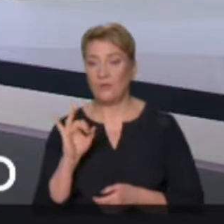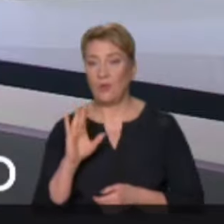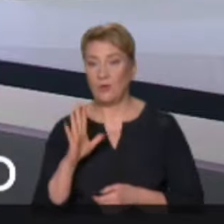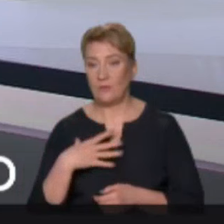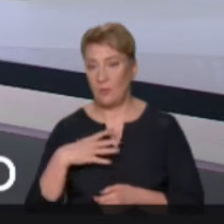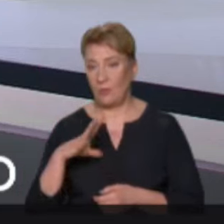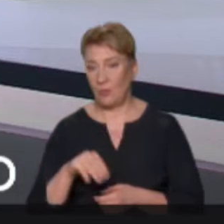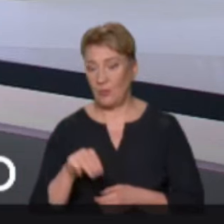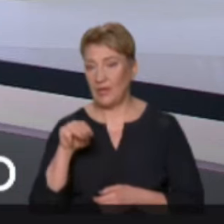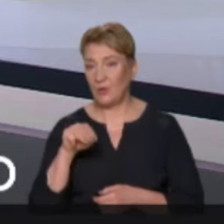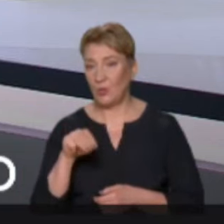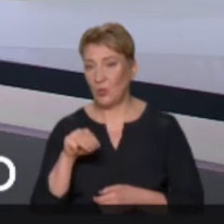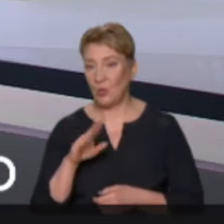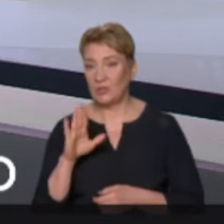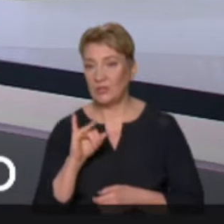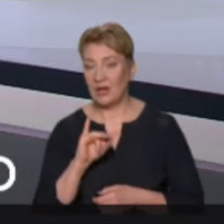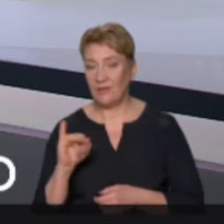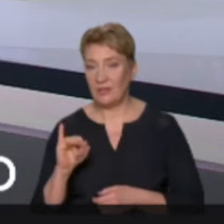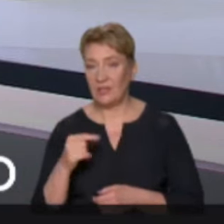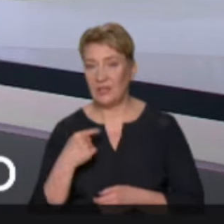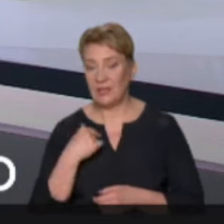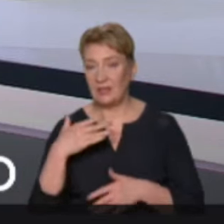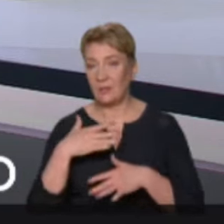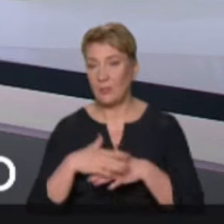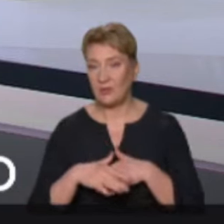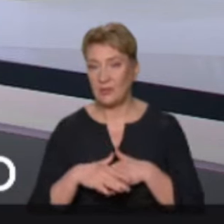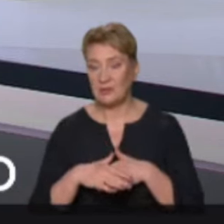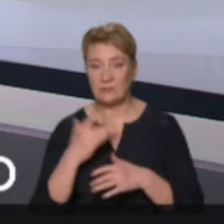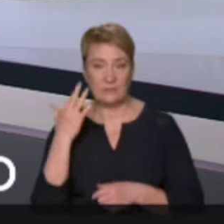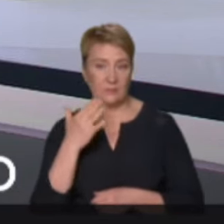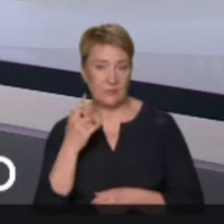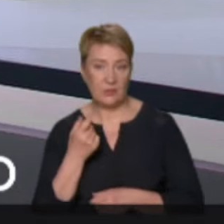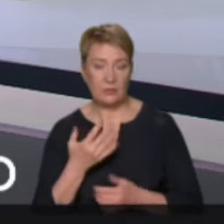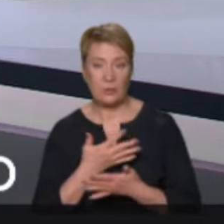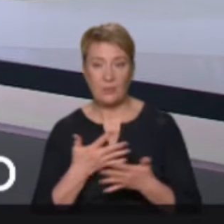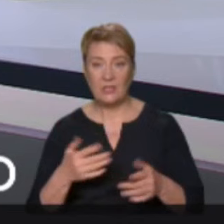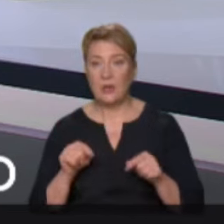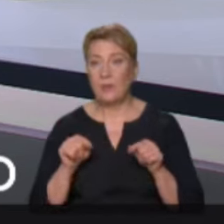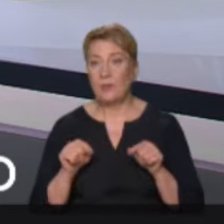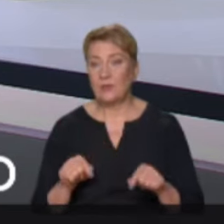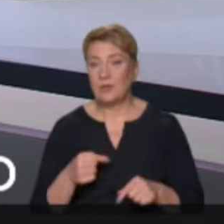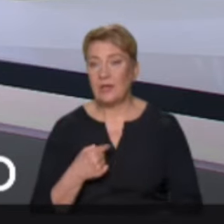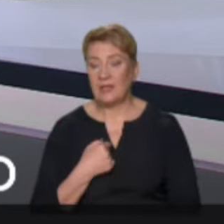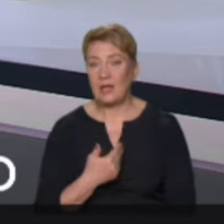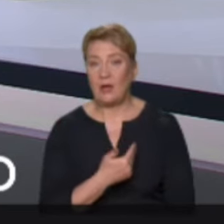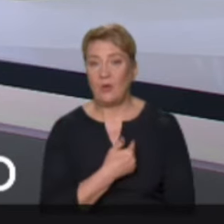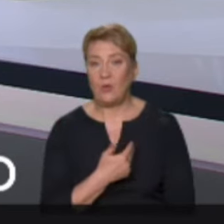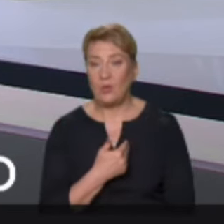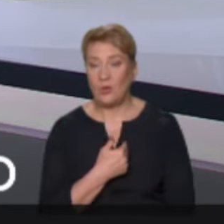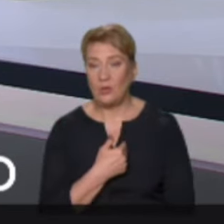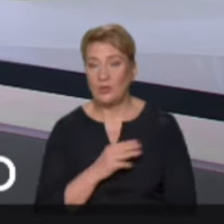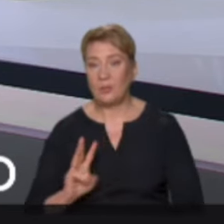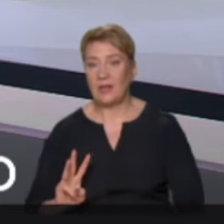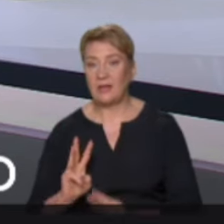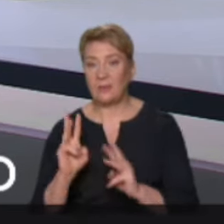після оцього всього, що ти розповідаєш, задумалася ще більше про те, що я хочу кремацію, щоб ніхто мене потім